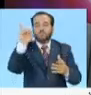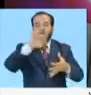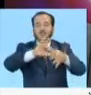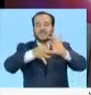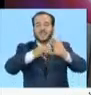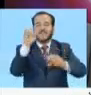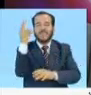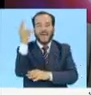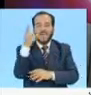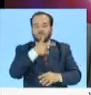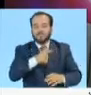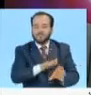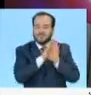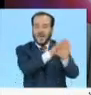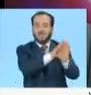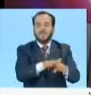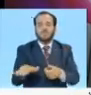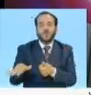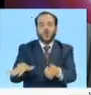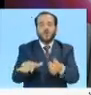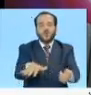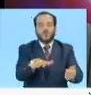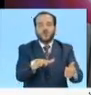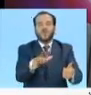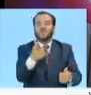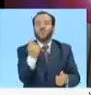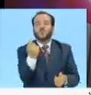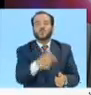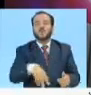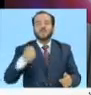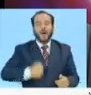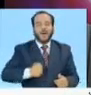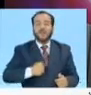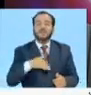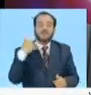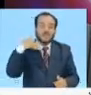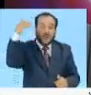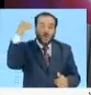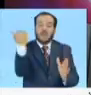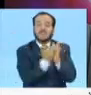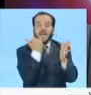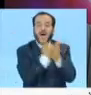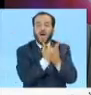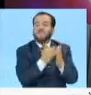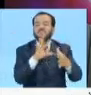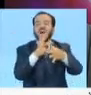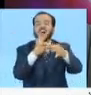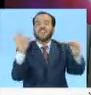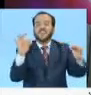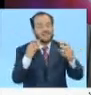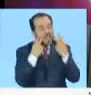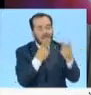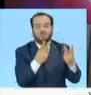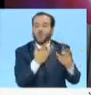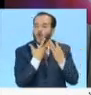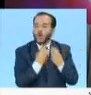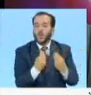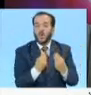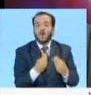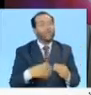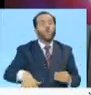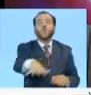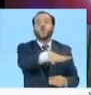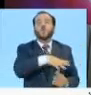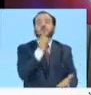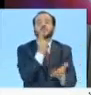مؤسسات دعائية تدفع لها ملايين الدنانير أن هناك إصلاح وهناك تطور، ولا يوجد شيء على أرض الواقع. كل السلطات